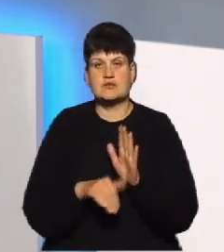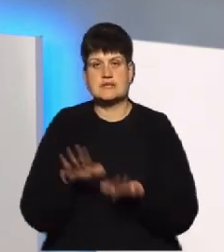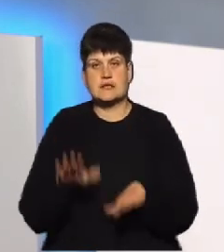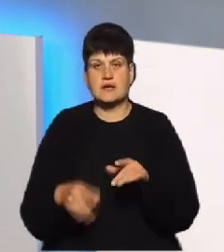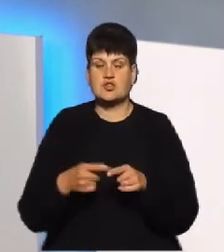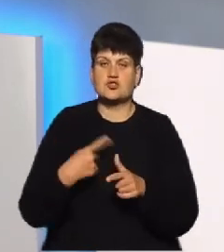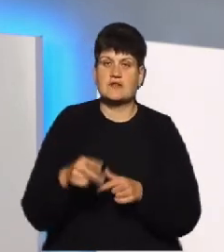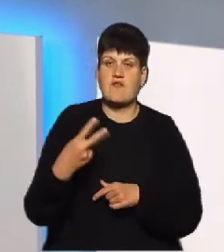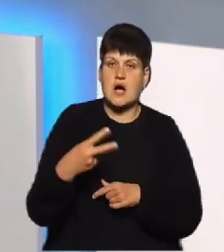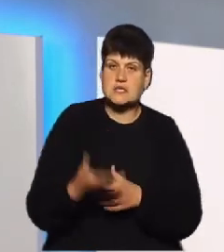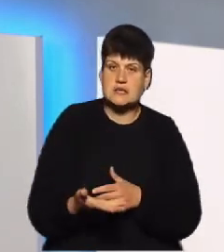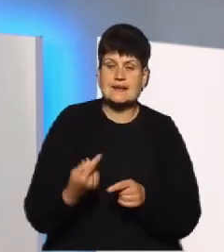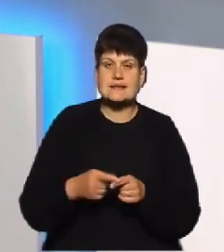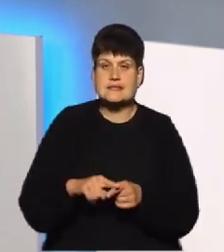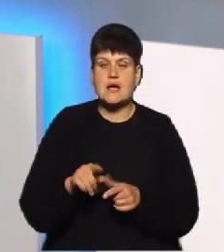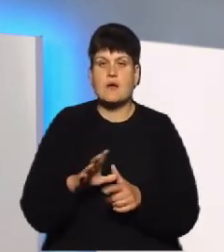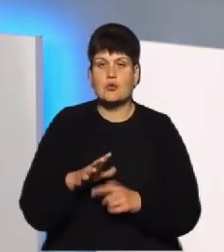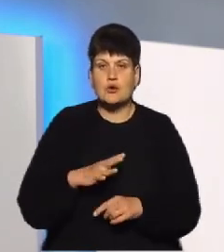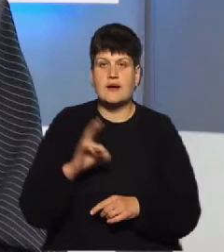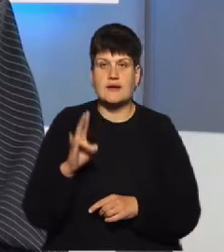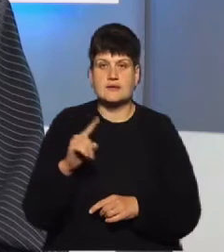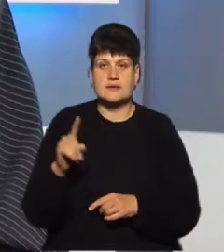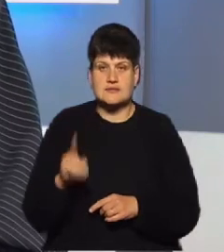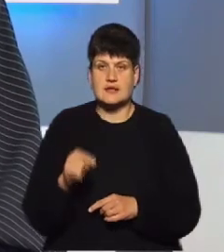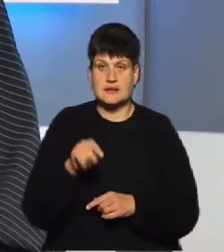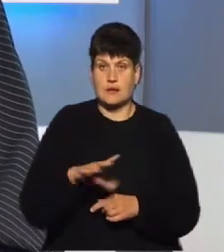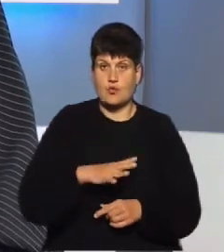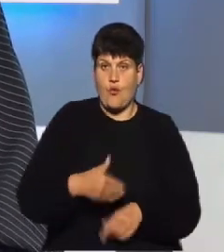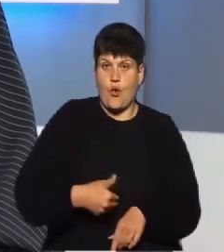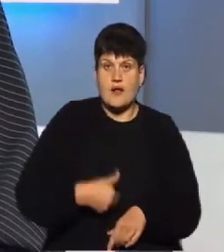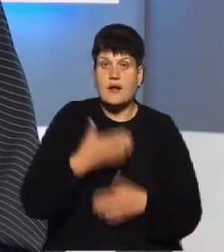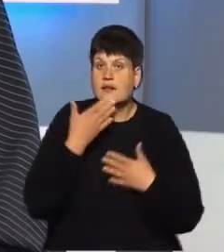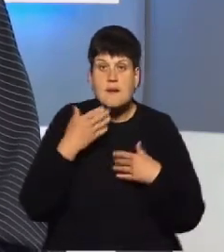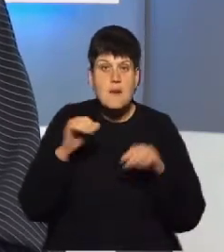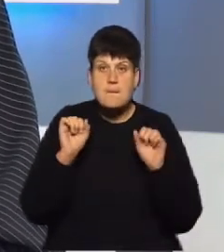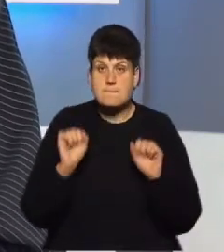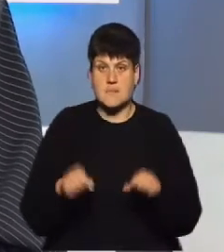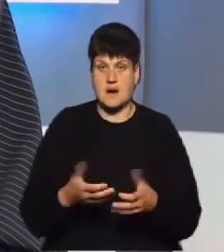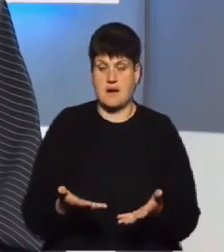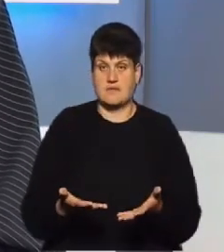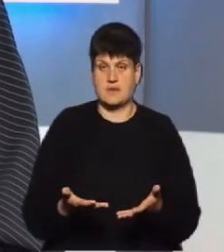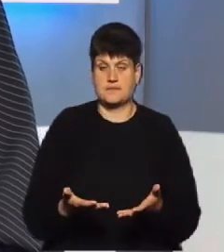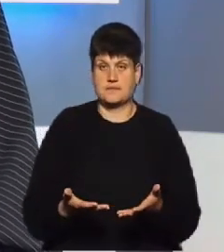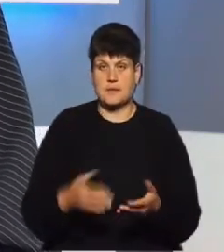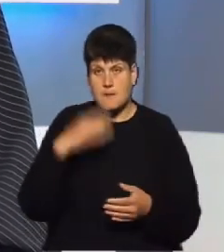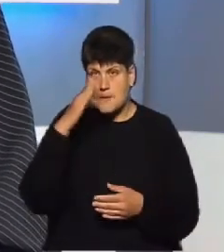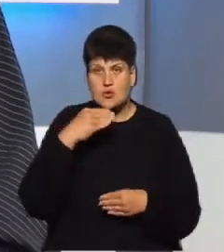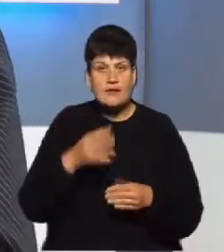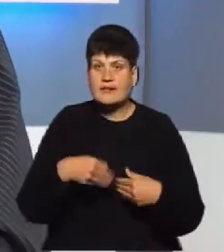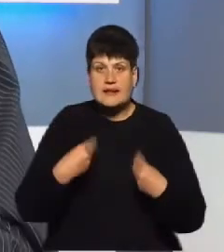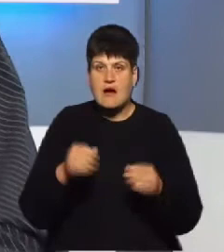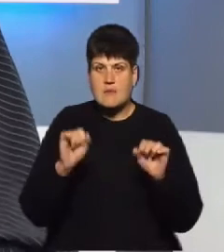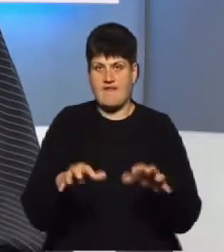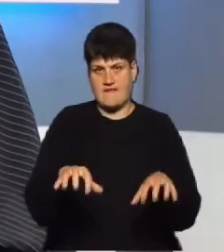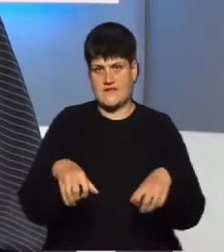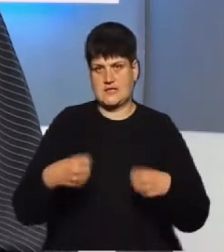було НЗ. Ти був голодний, але ти не мав права, батько не дав права брати. І тому що